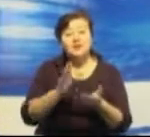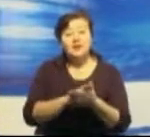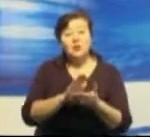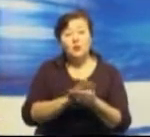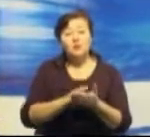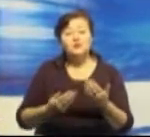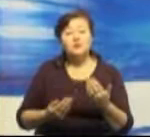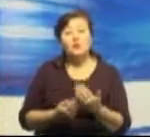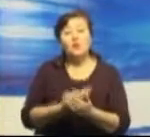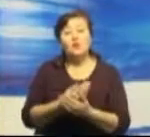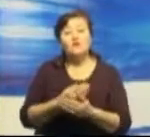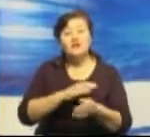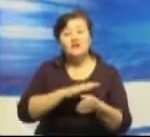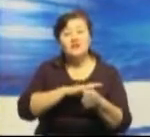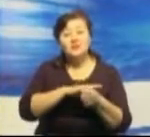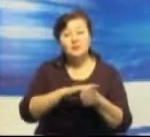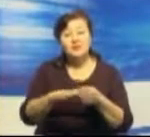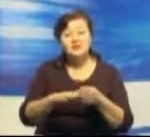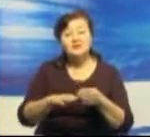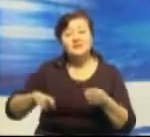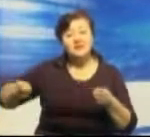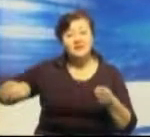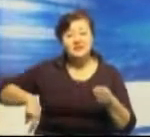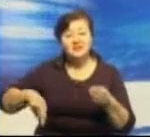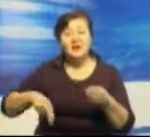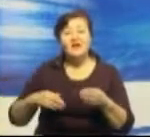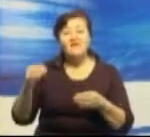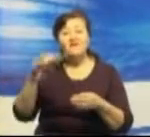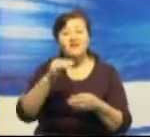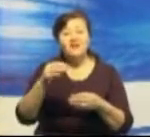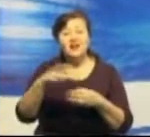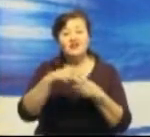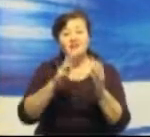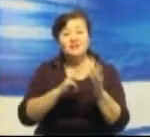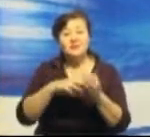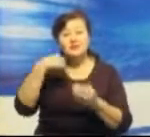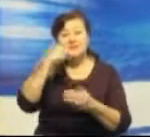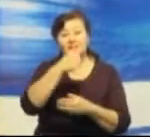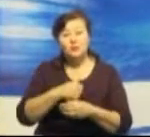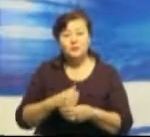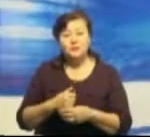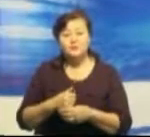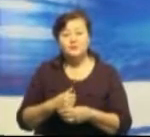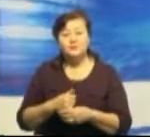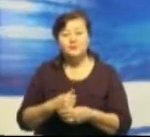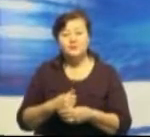займет должность главного исполнительного директора компании в феврале 2018 года.